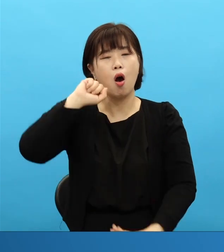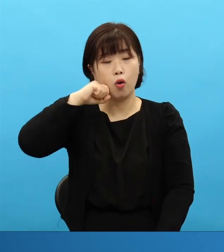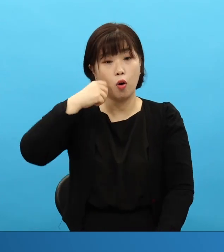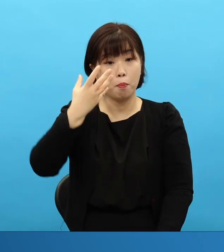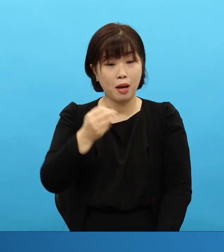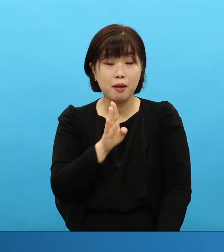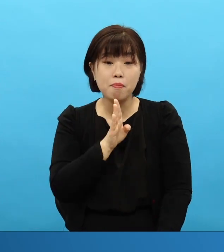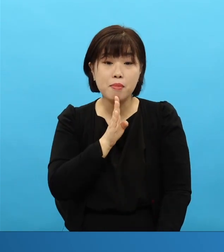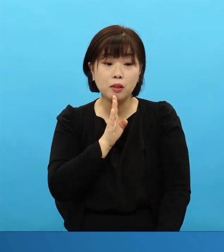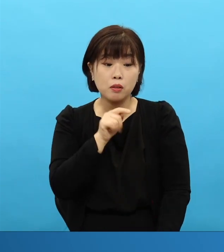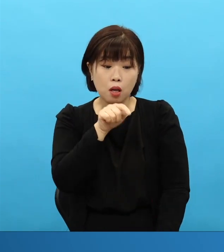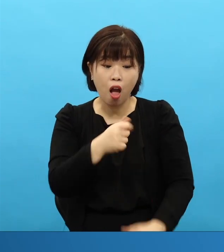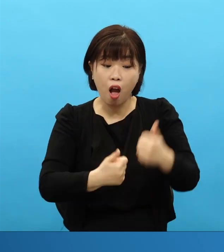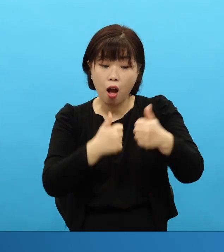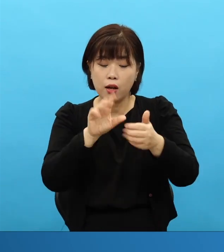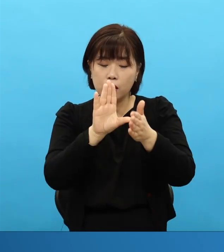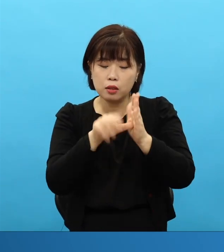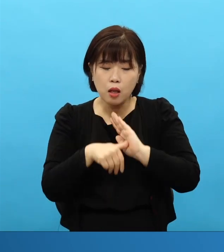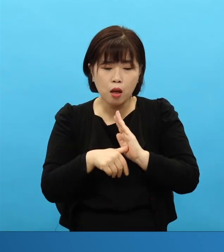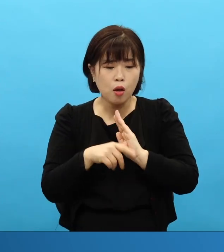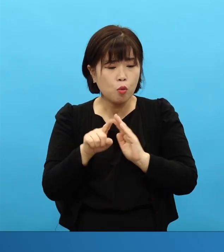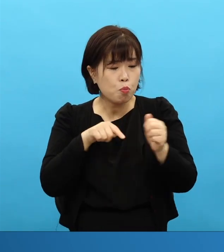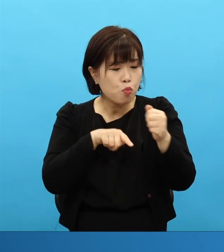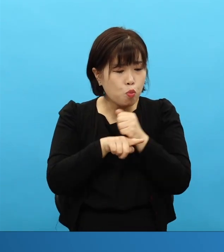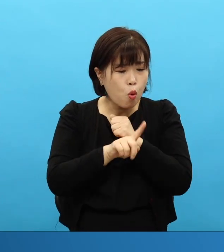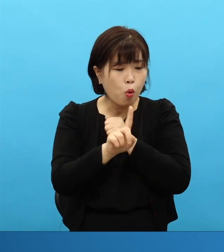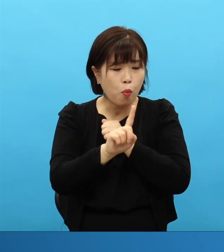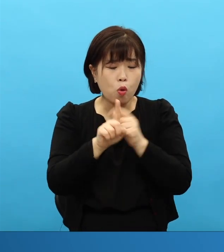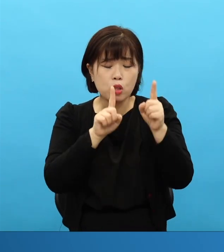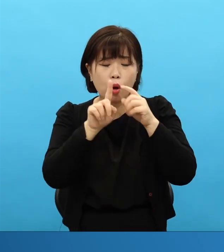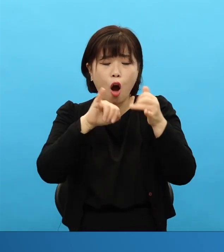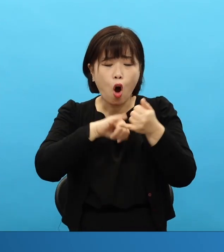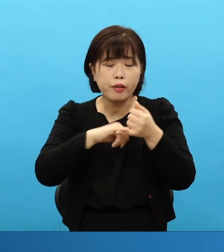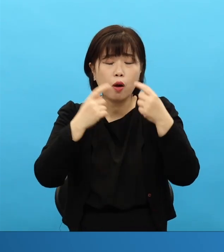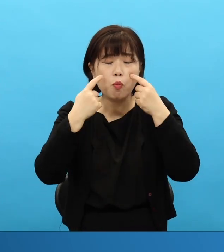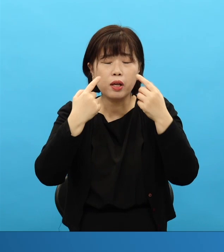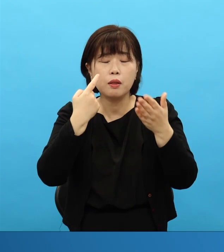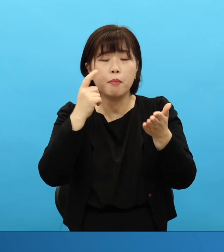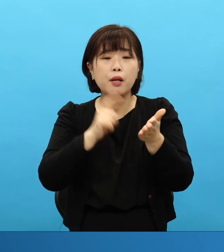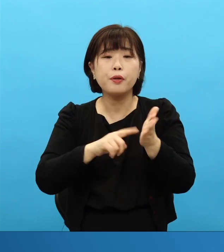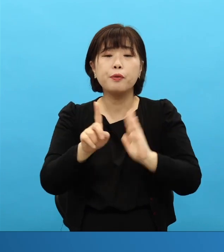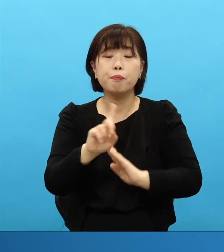이유를 발견하시고 정확한 언약을 붙잡으셨는지 포럼 부탁드리겠습니다.